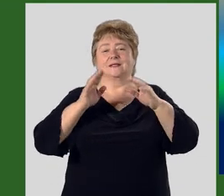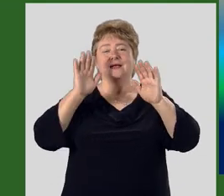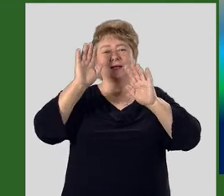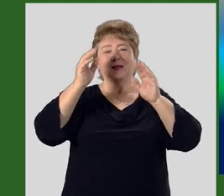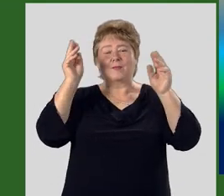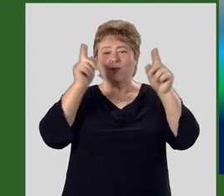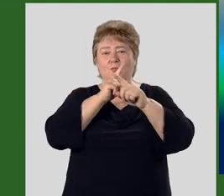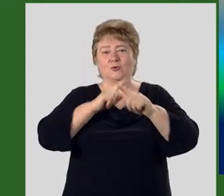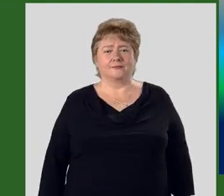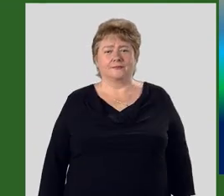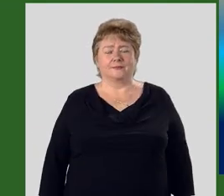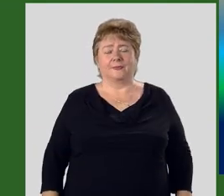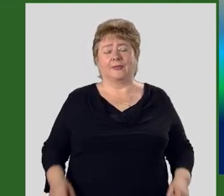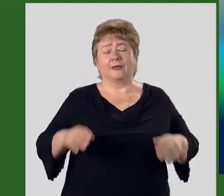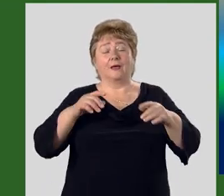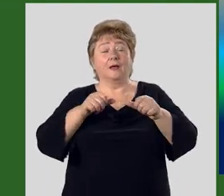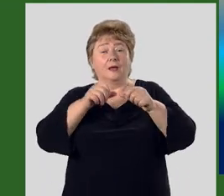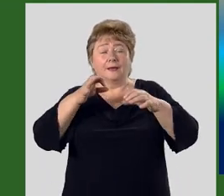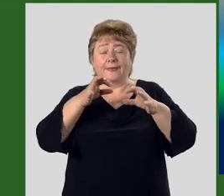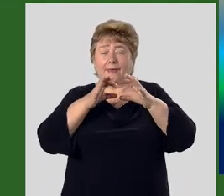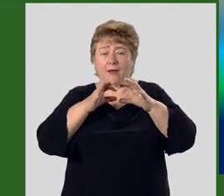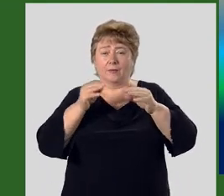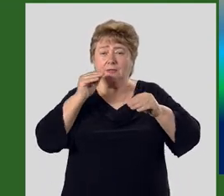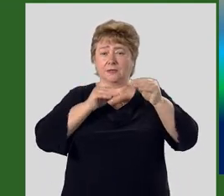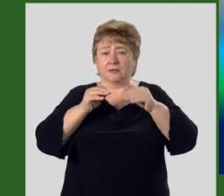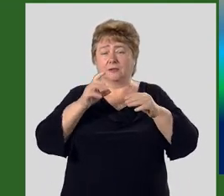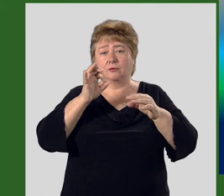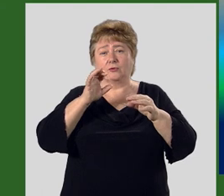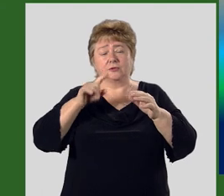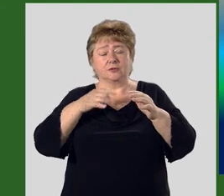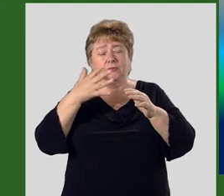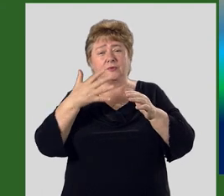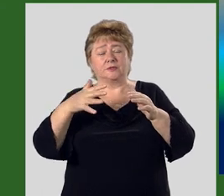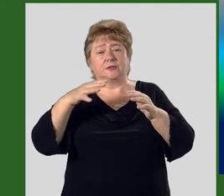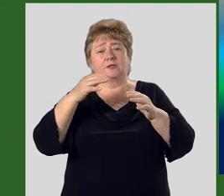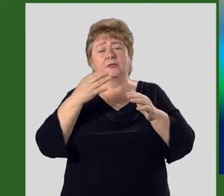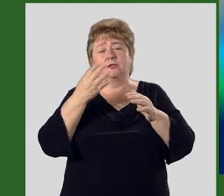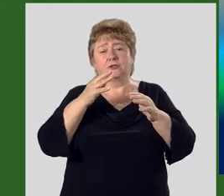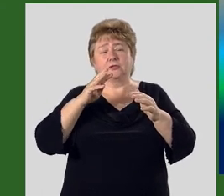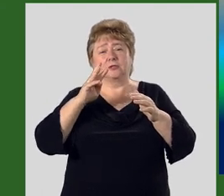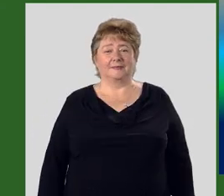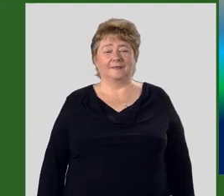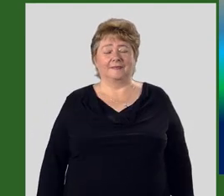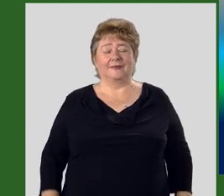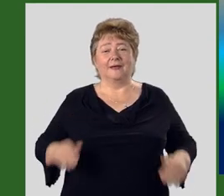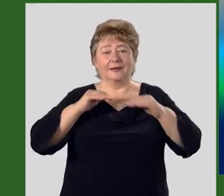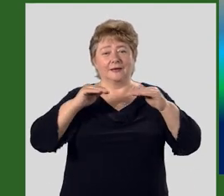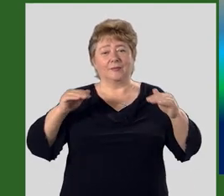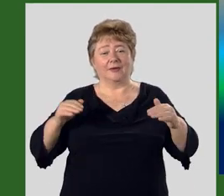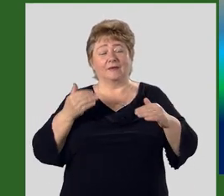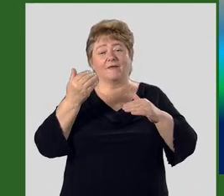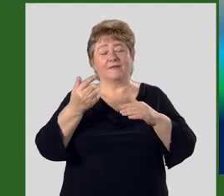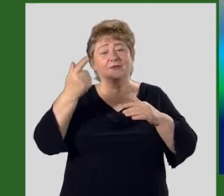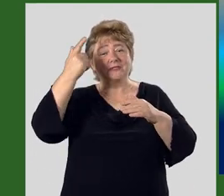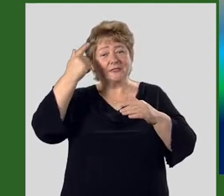музее Нюрнберге. Его диаметр составляет 0,54 метра. Ребята,